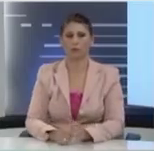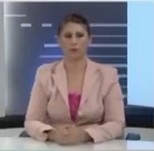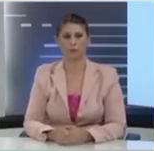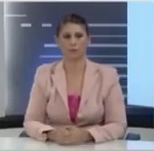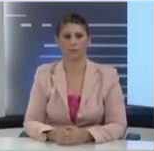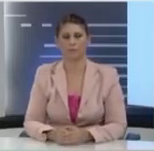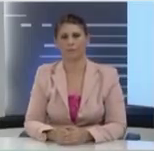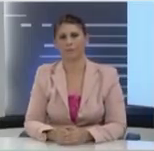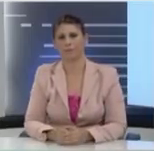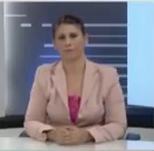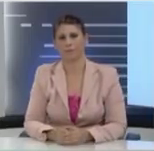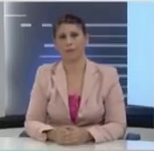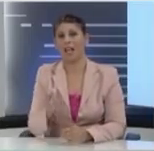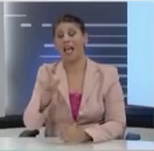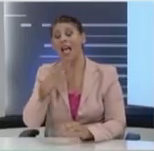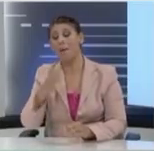Αλλά επειδή